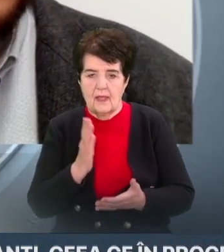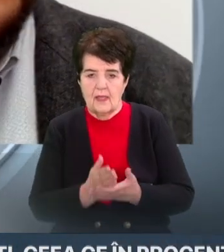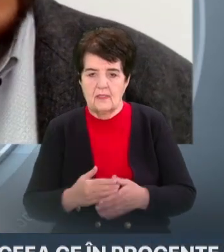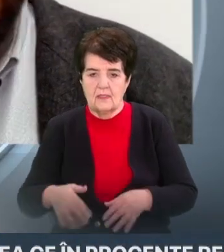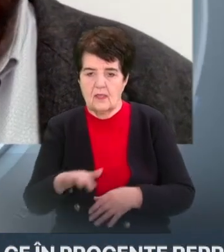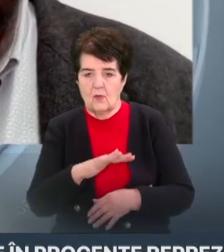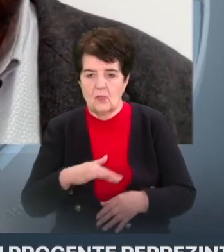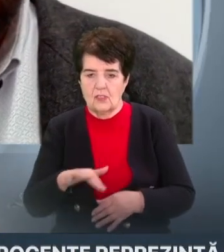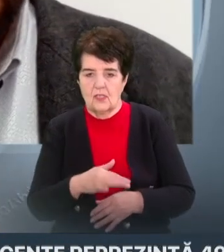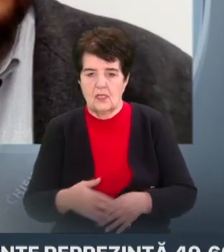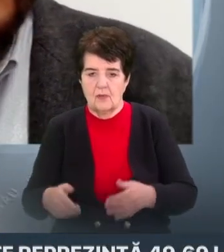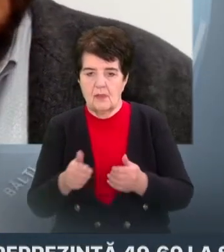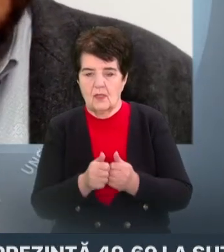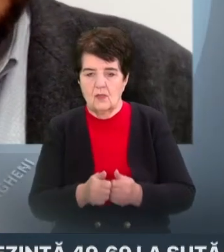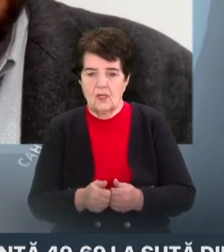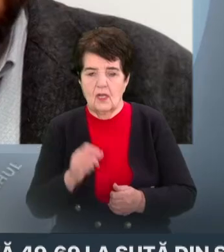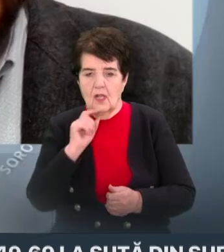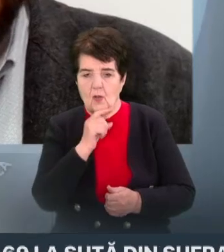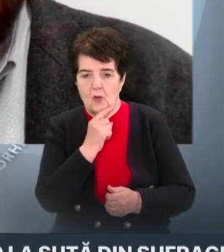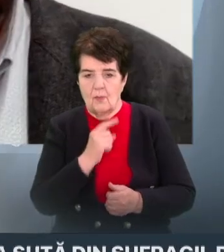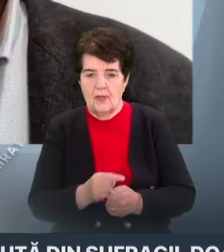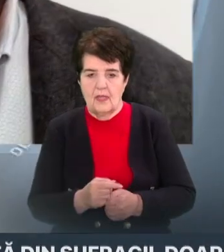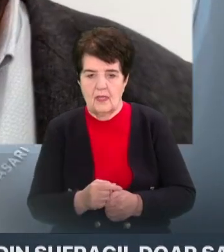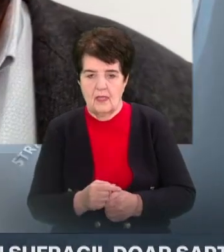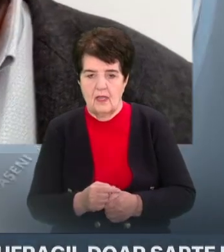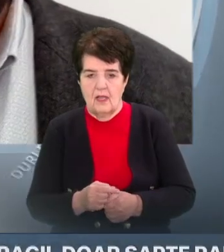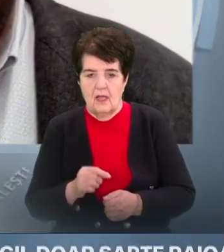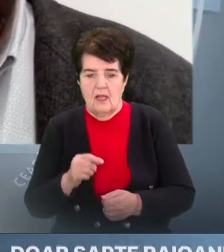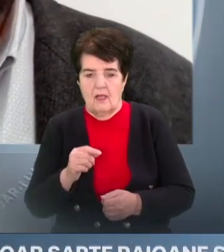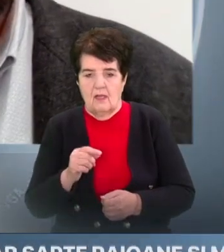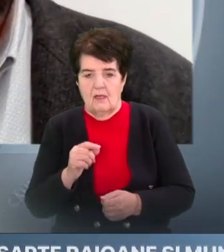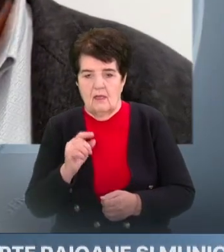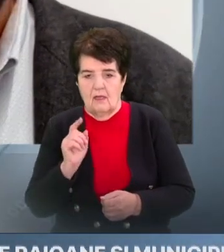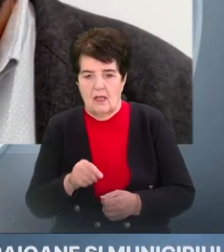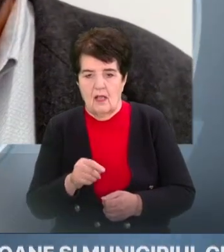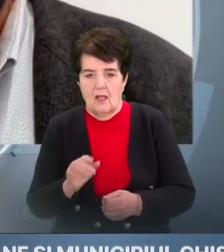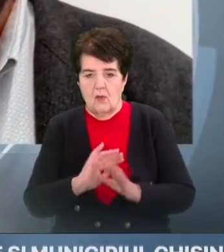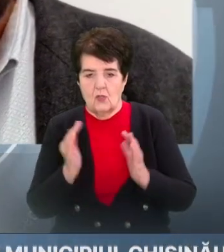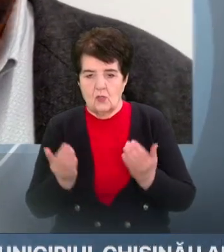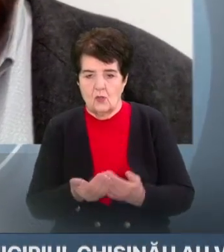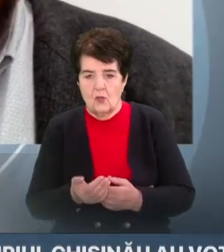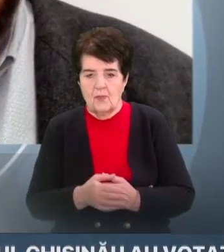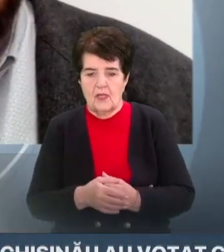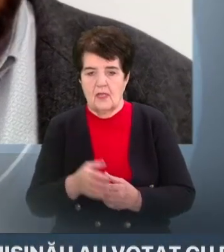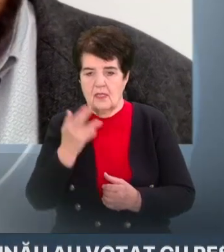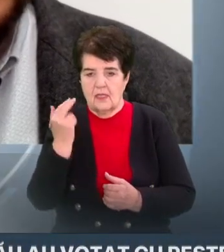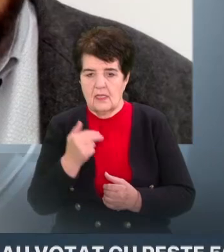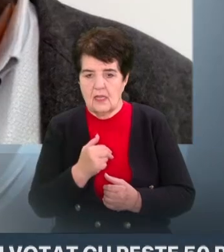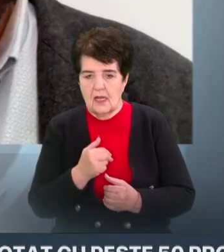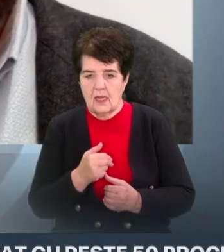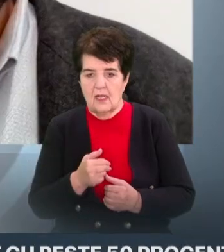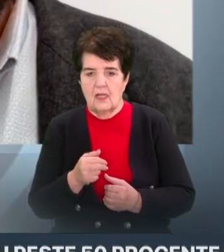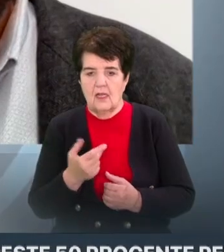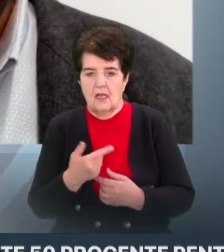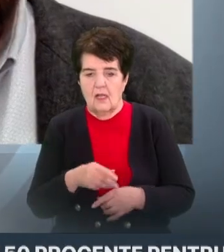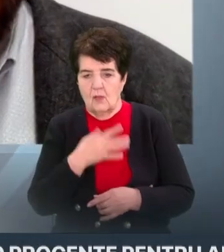unde există foarte multe autonomii. Poftiți autonomia catalană, țara baștilor, autonomiile din Italia. Deci minoritățile